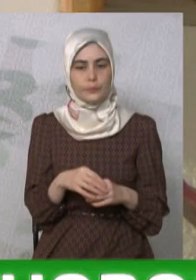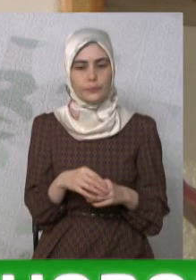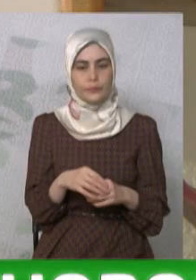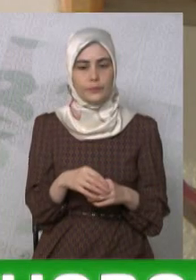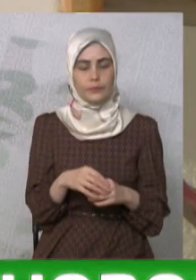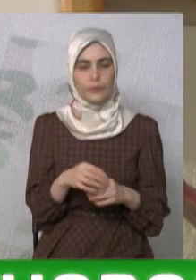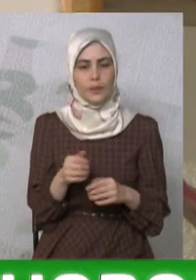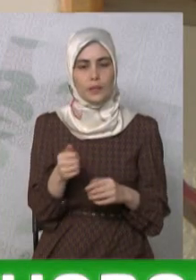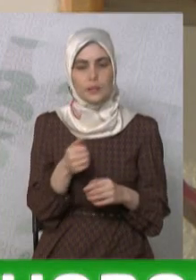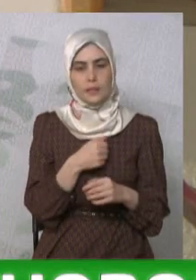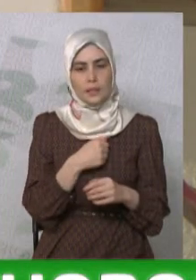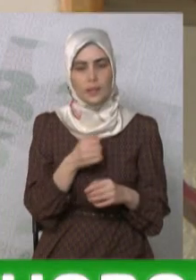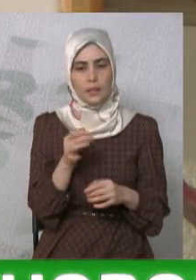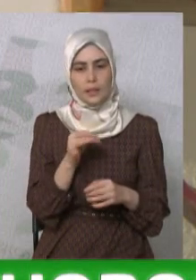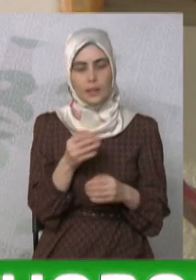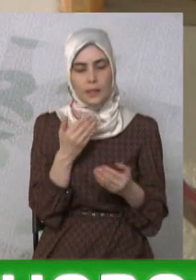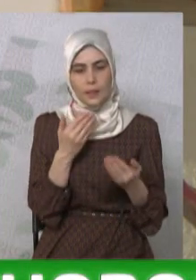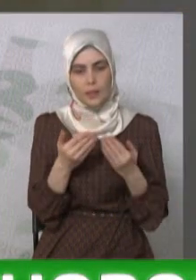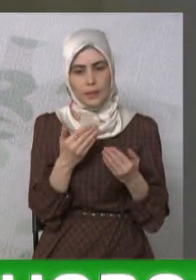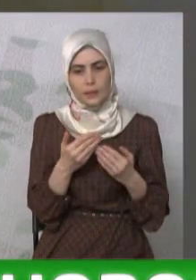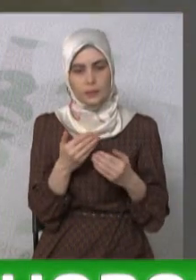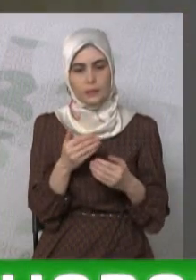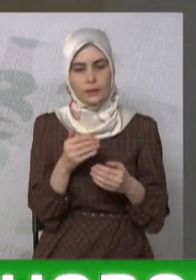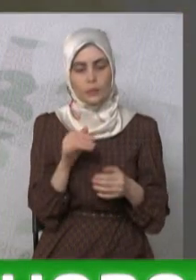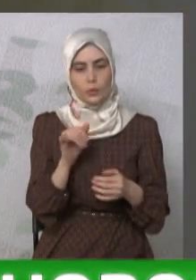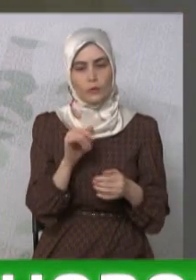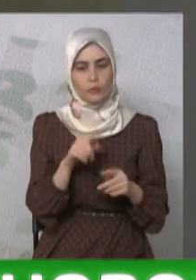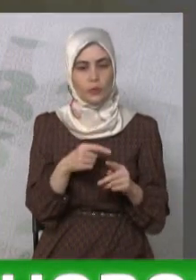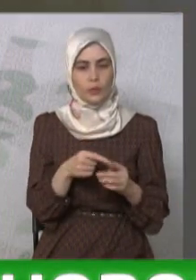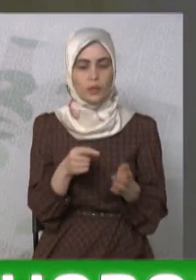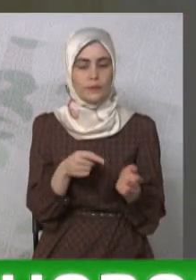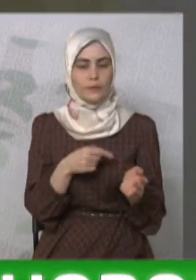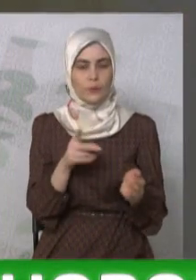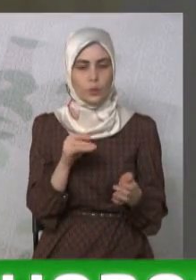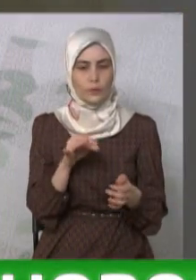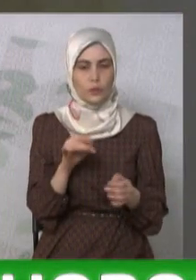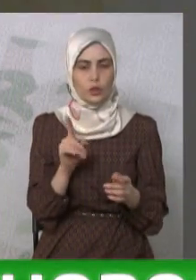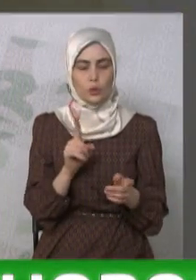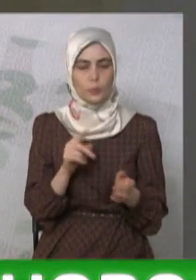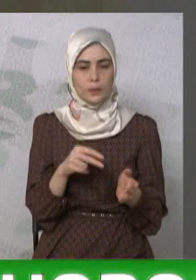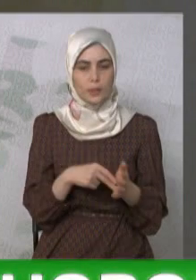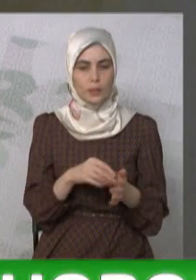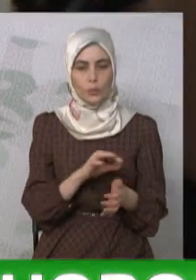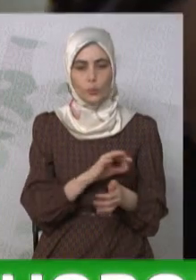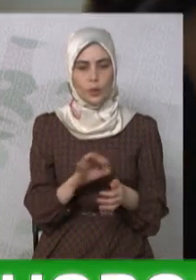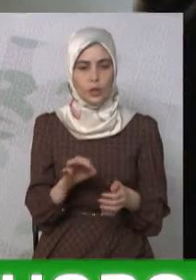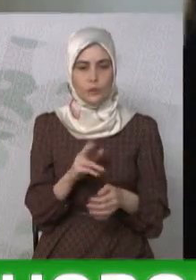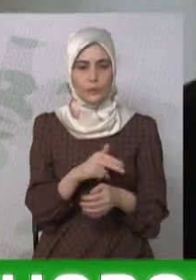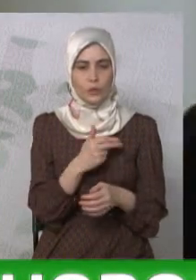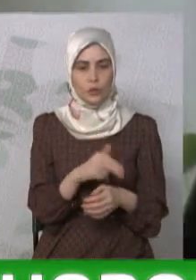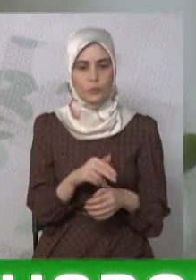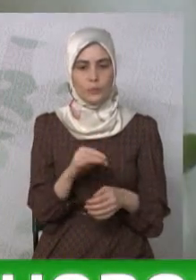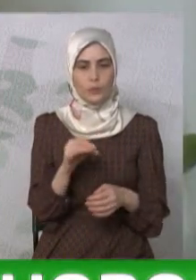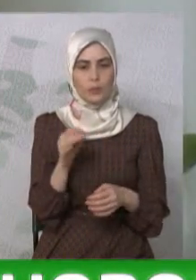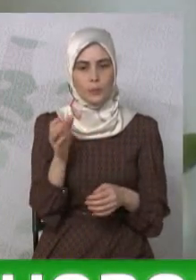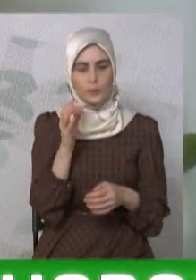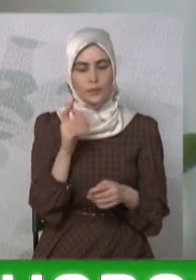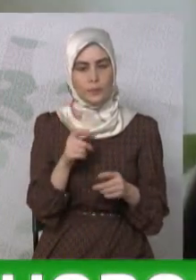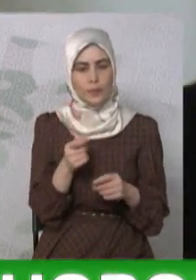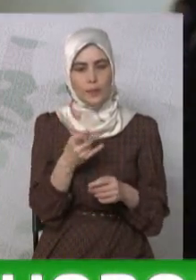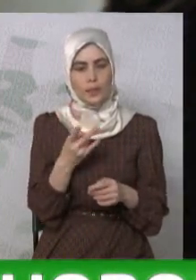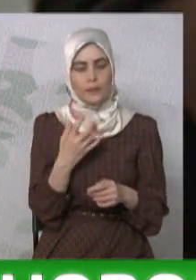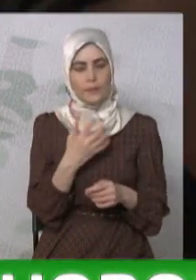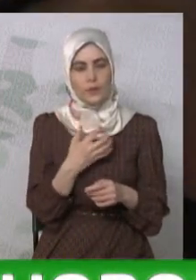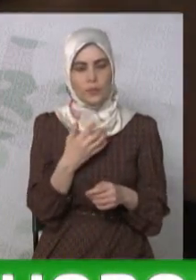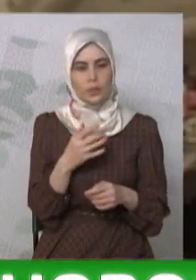Сострадание и деликатность с пациентами и коллегами у него в крови. Чтобы стать отличным специалистом, соответствующего образования мало. Важно еще